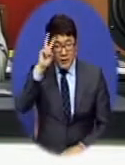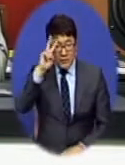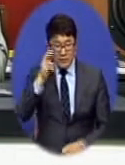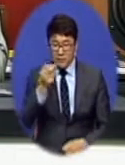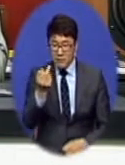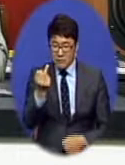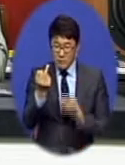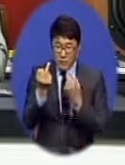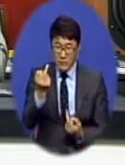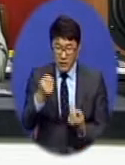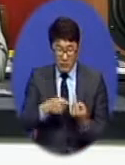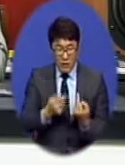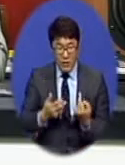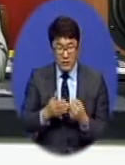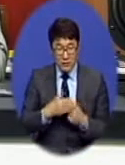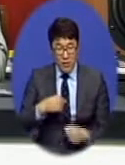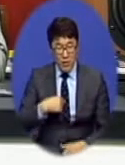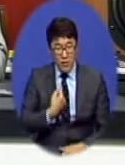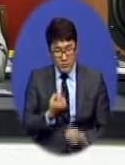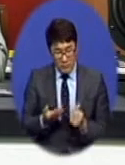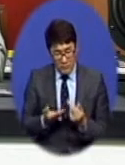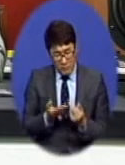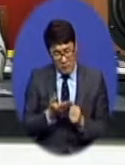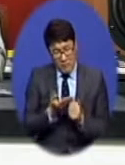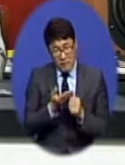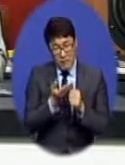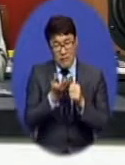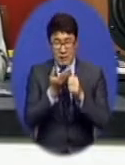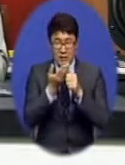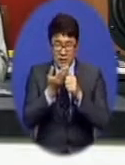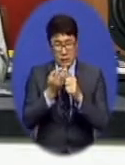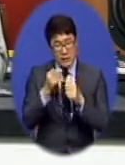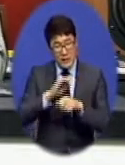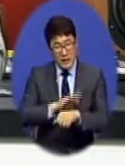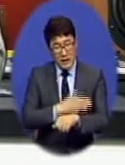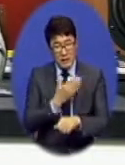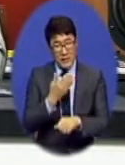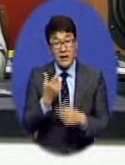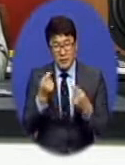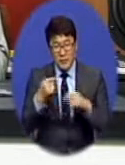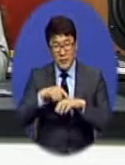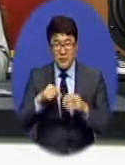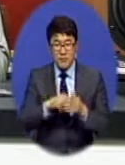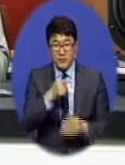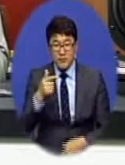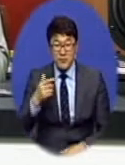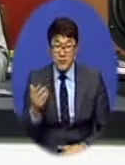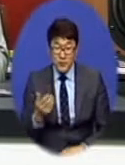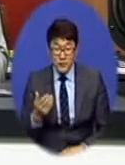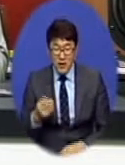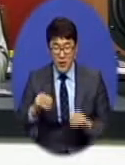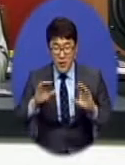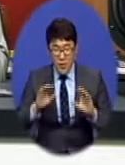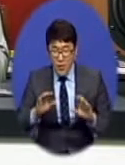보고 그러니까는 혼자 키우다 보니 이렇게 돼버린 거예요, 모든 게. 그런 게 내 네. 마음이 너무 아프더라고. 근데 내가